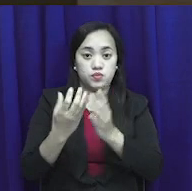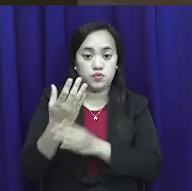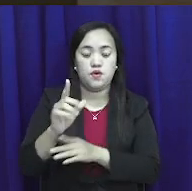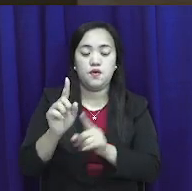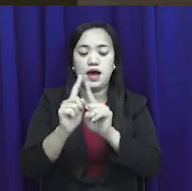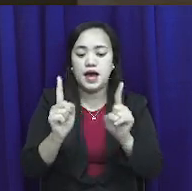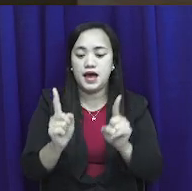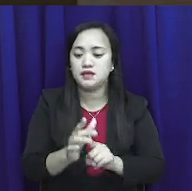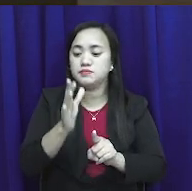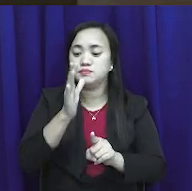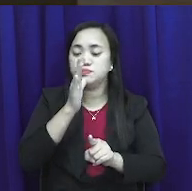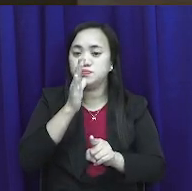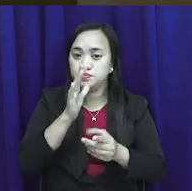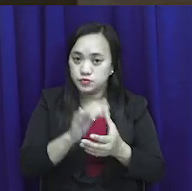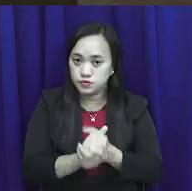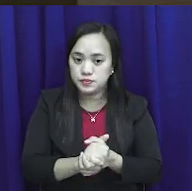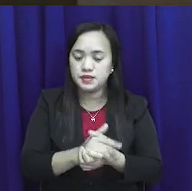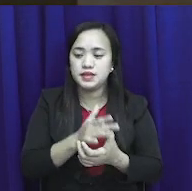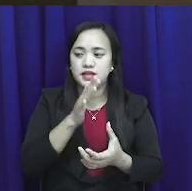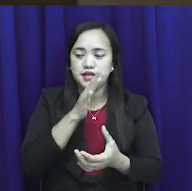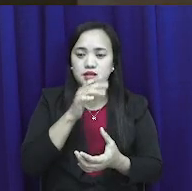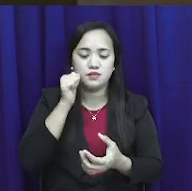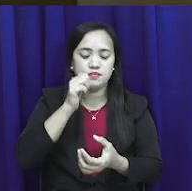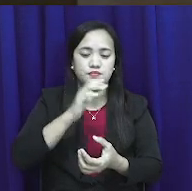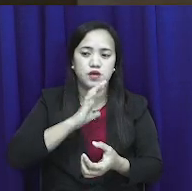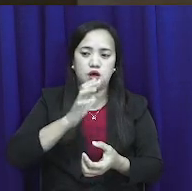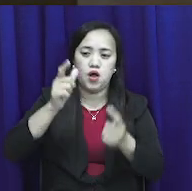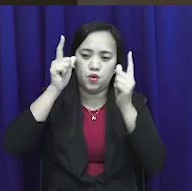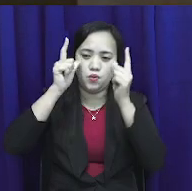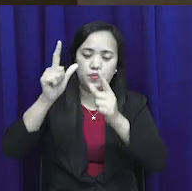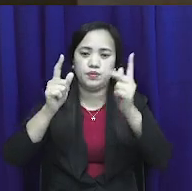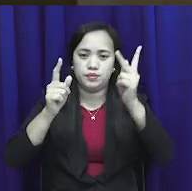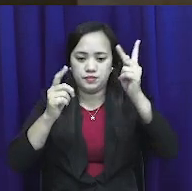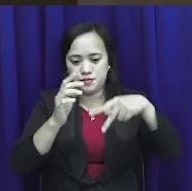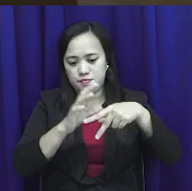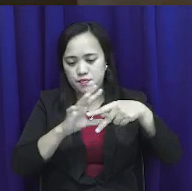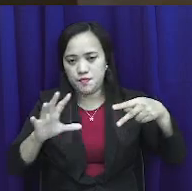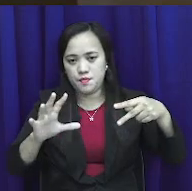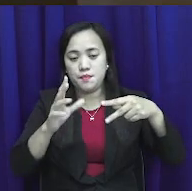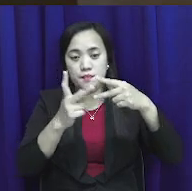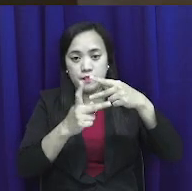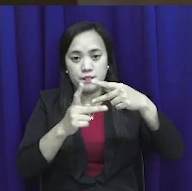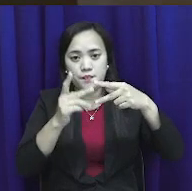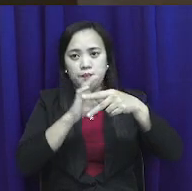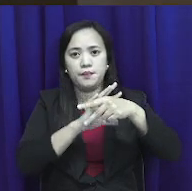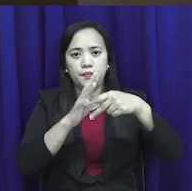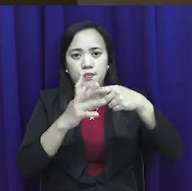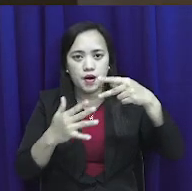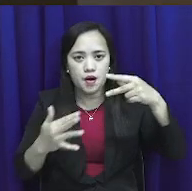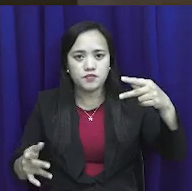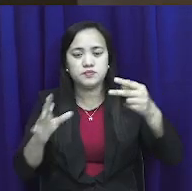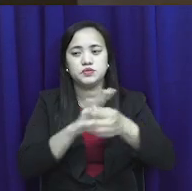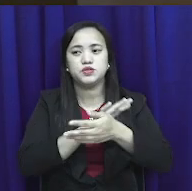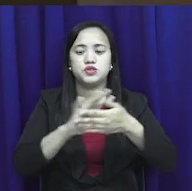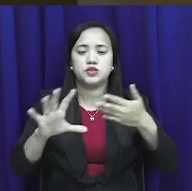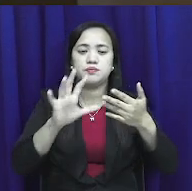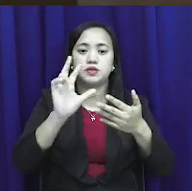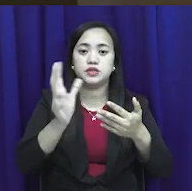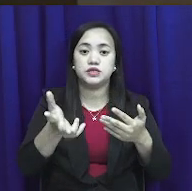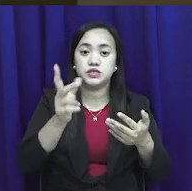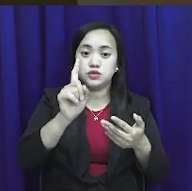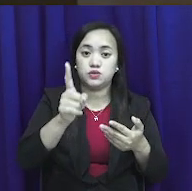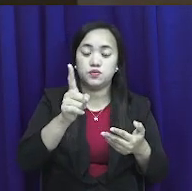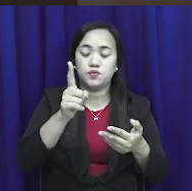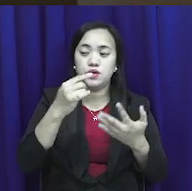or May asawa ka na Look at Proverbs 31 kasi nandon lahat and if we will do that thou